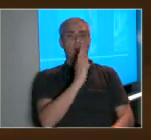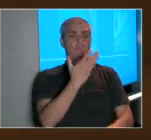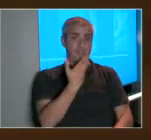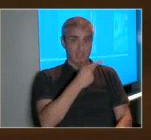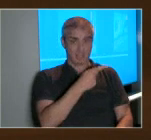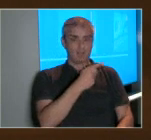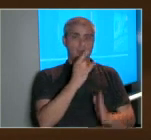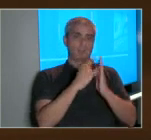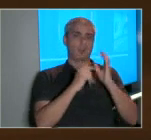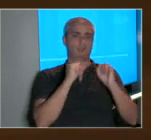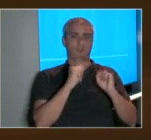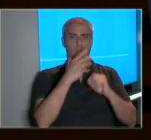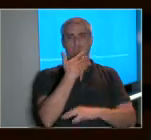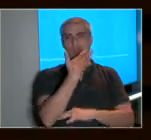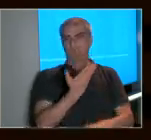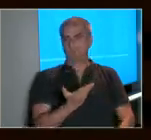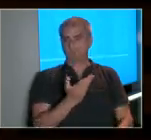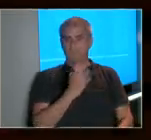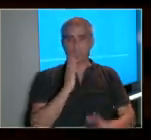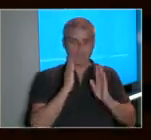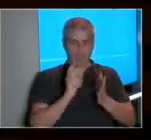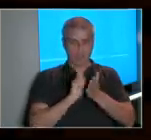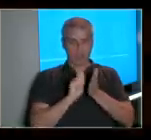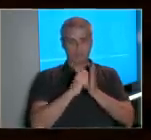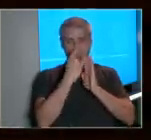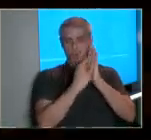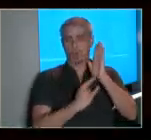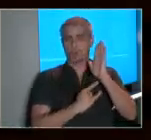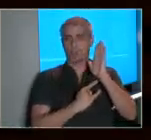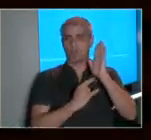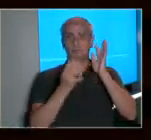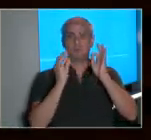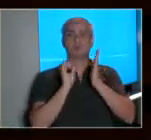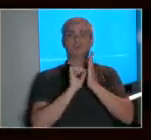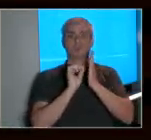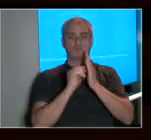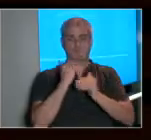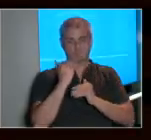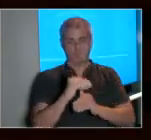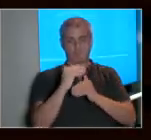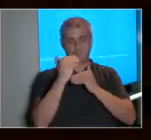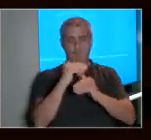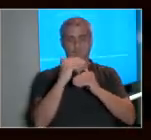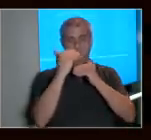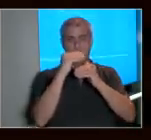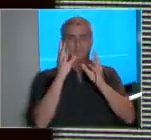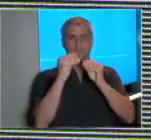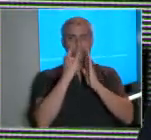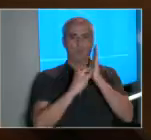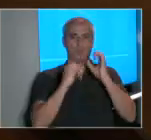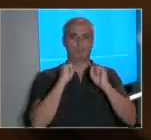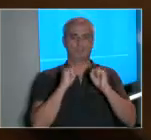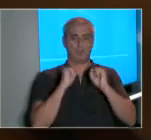של המדינה בחוק יסוד הלאום. ככה כותבים חוקה, בפרט שכותבים אותה פרקים פרקים באמצעות חוקי